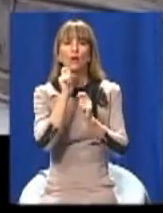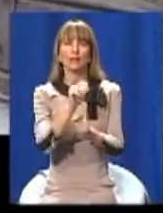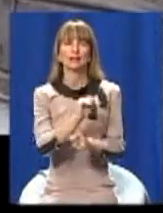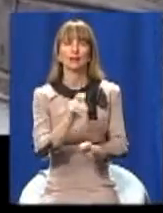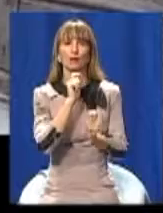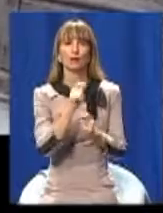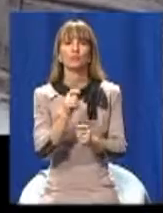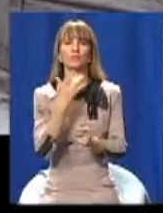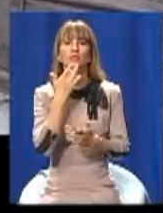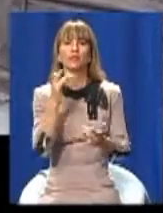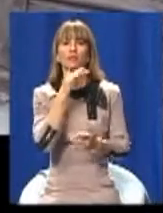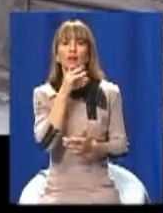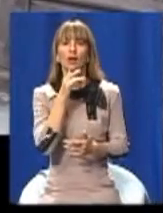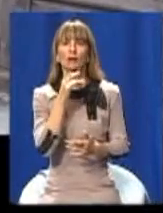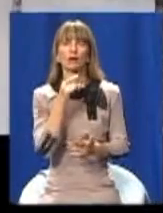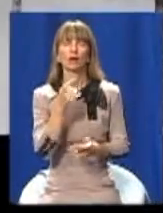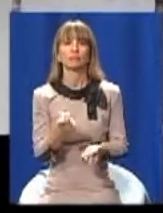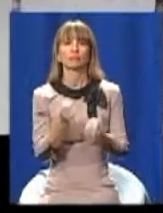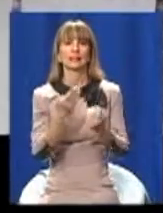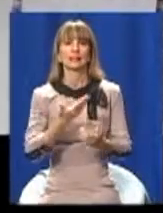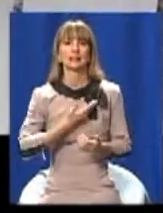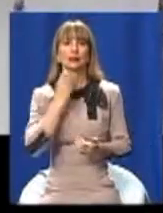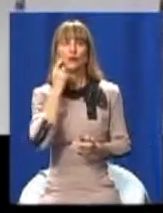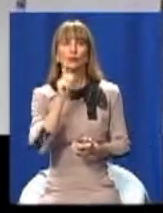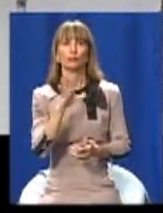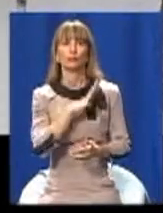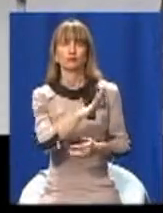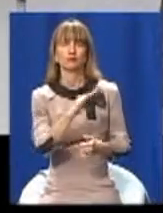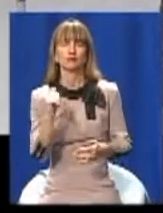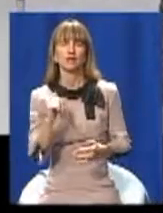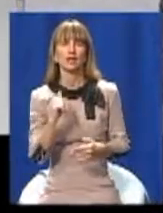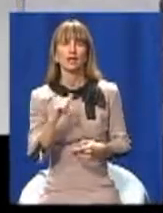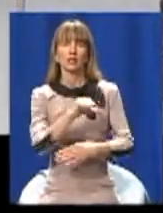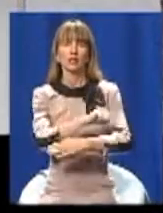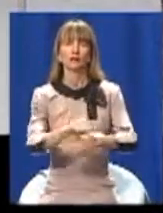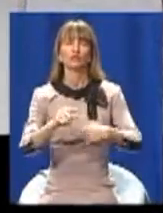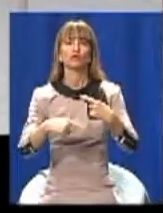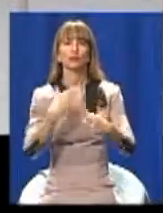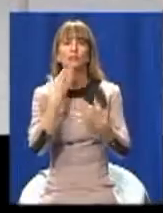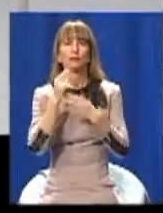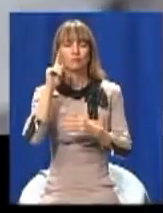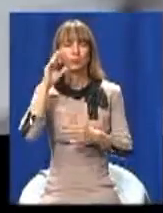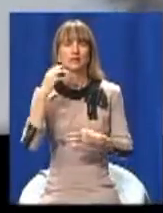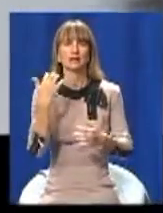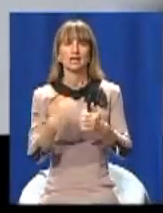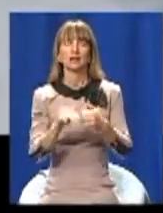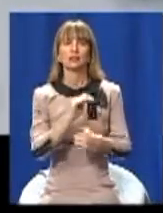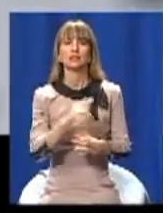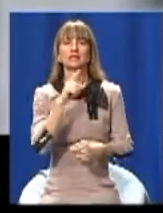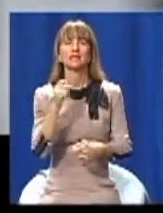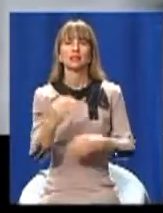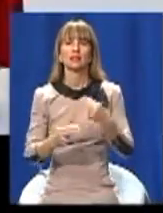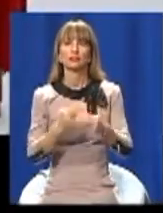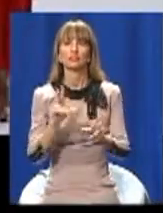У радянські часи з'являється образ Діда Мороза, що був запозичений з-за кордону через свою шалену шалену популярність у дітей. За